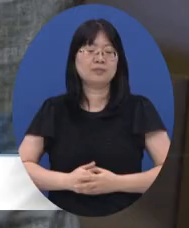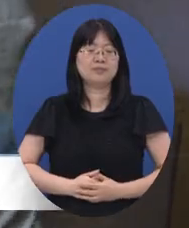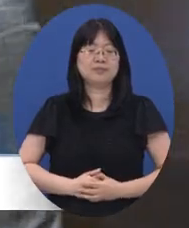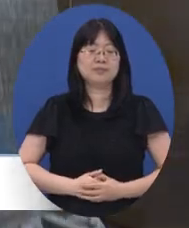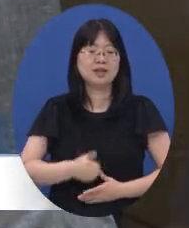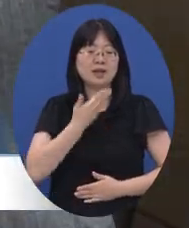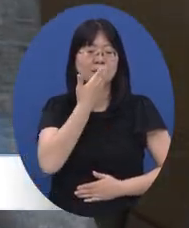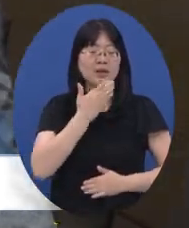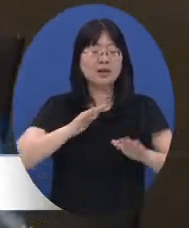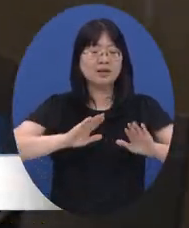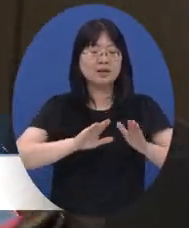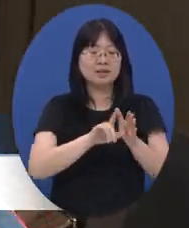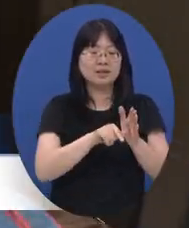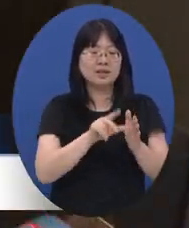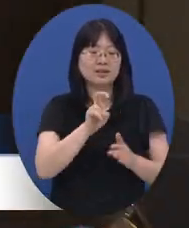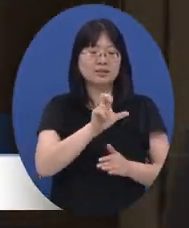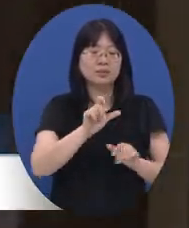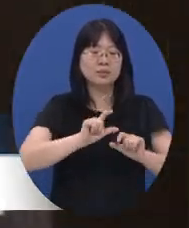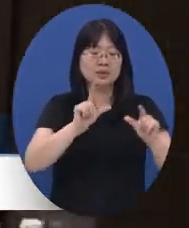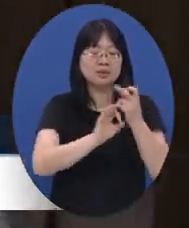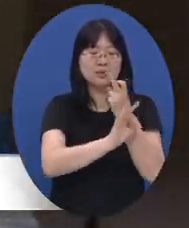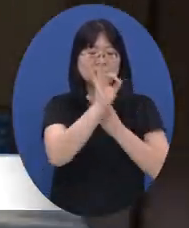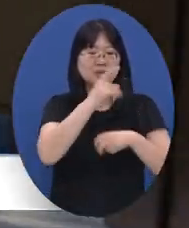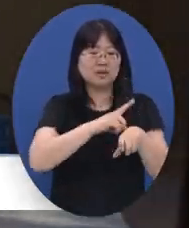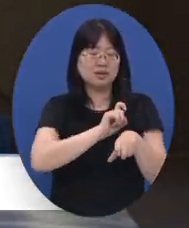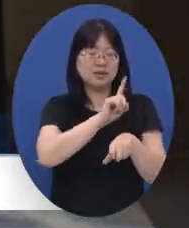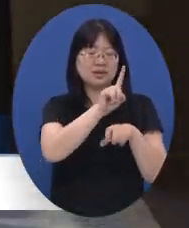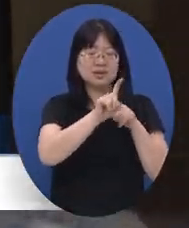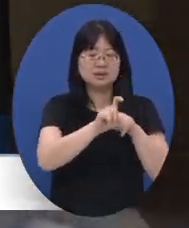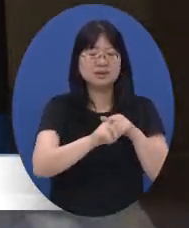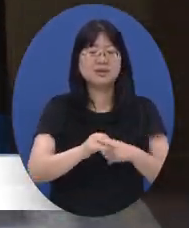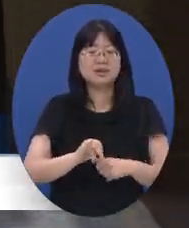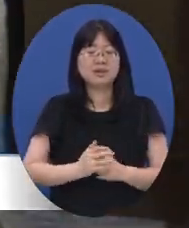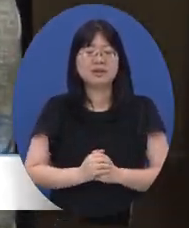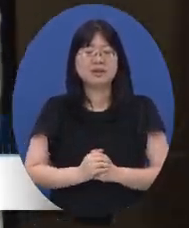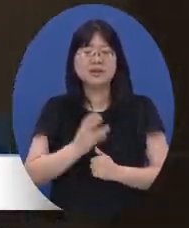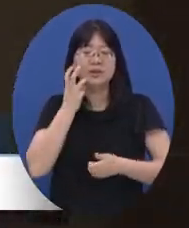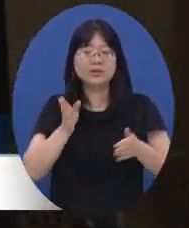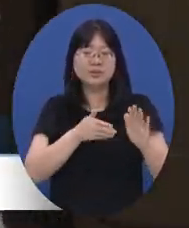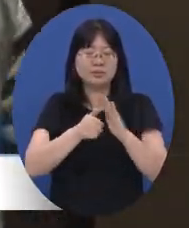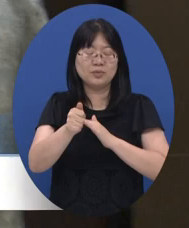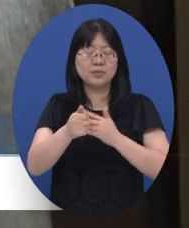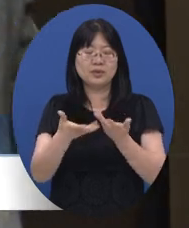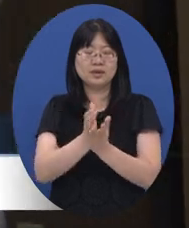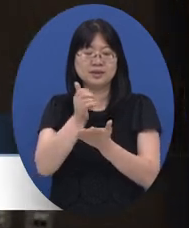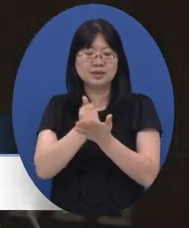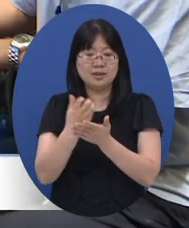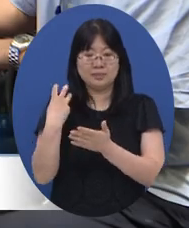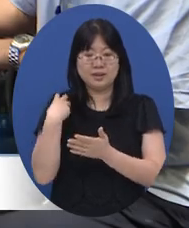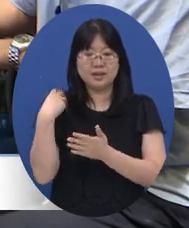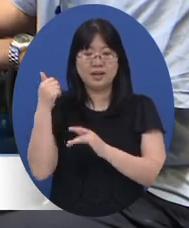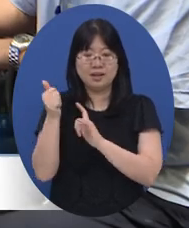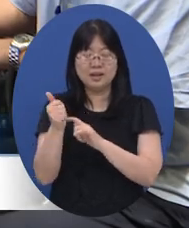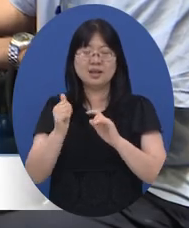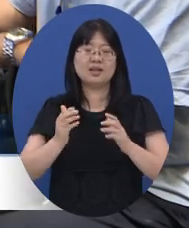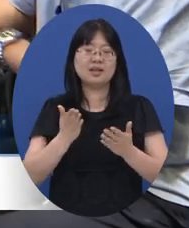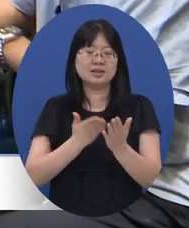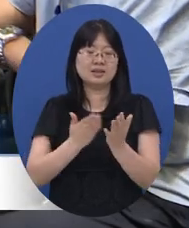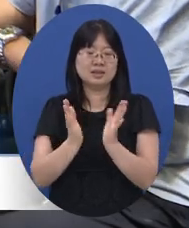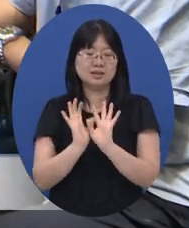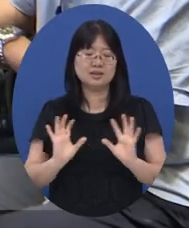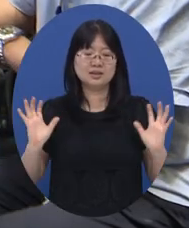필리핀 현지 시각 25일 오전 11 씩 경도 대표단 단장을 맡은 이화영 경우도 펴보지 사가 기자 간담회를